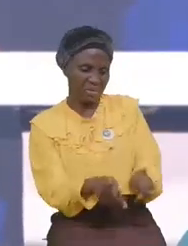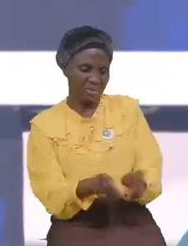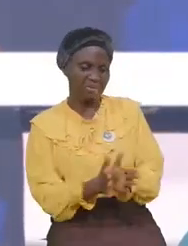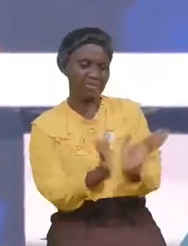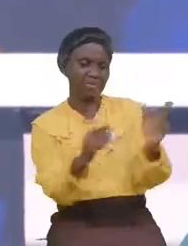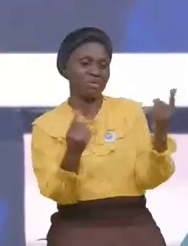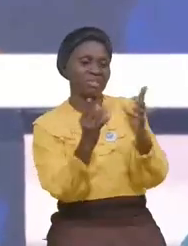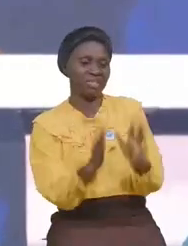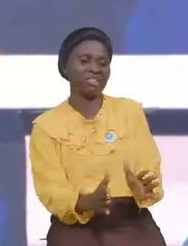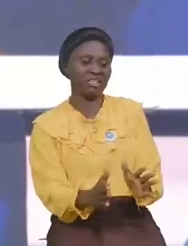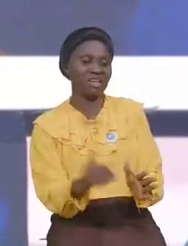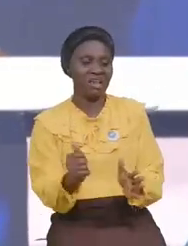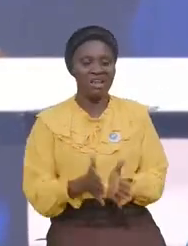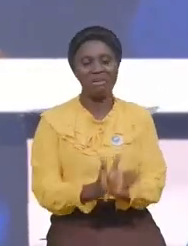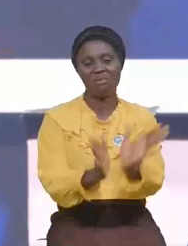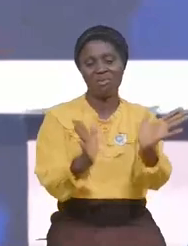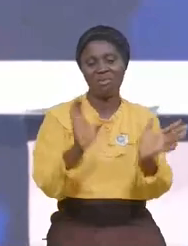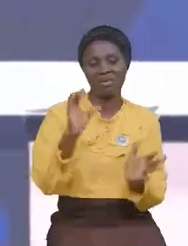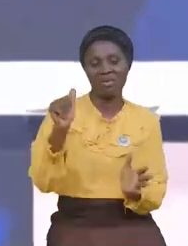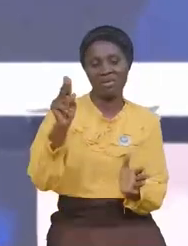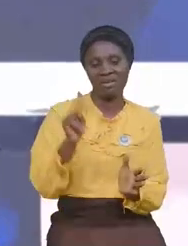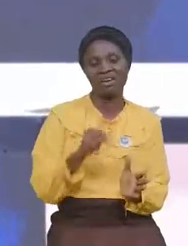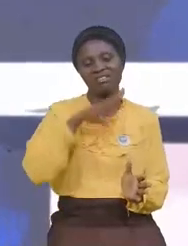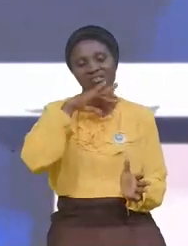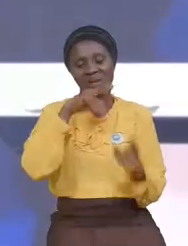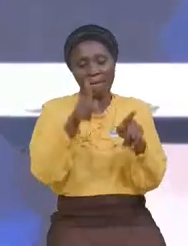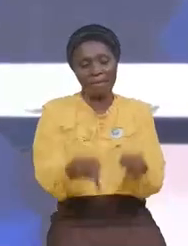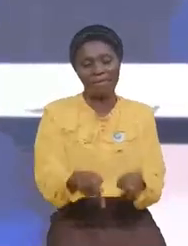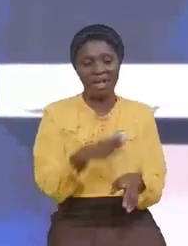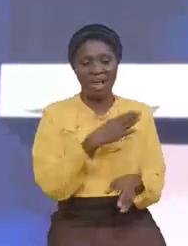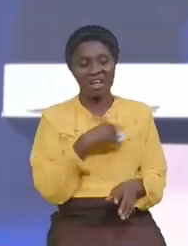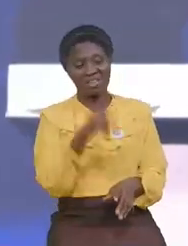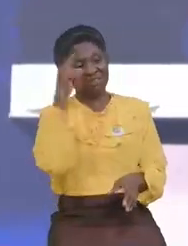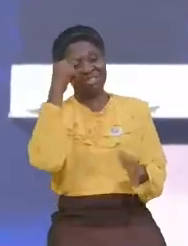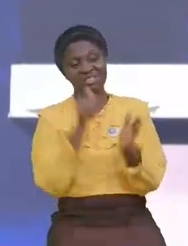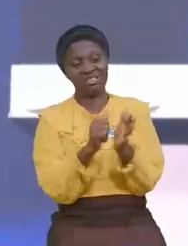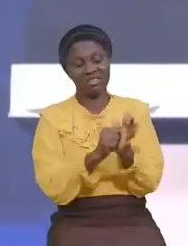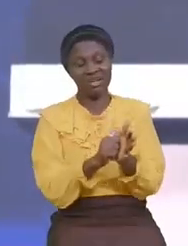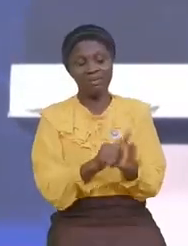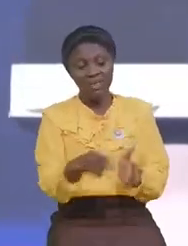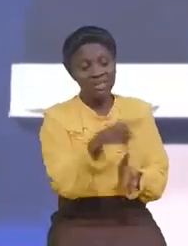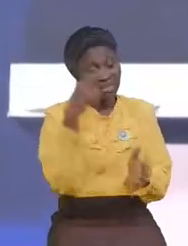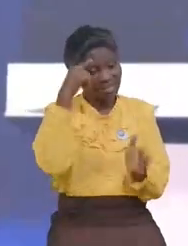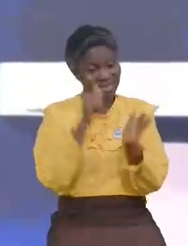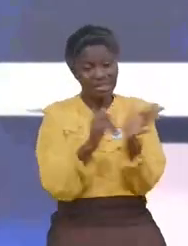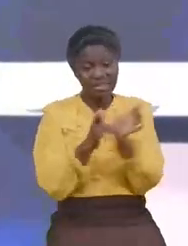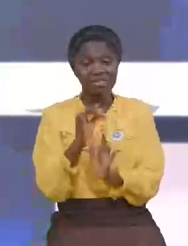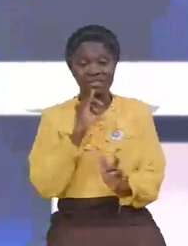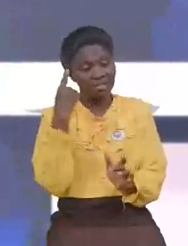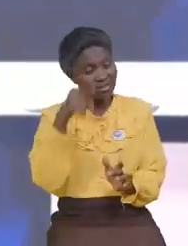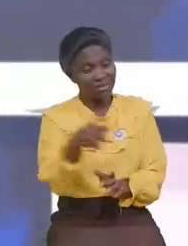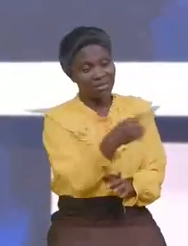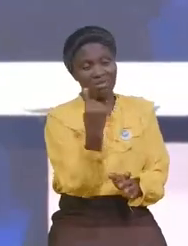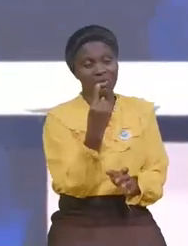public, une poubelle publique, et croient que Jésus est pour eux et non pour toi,